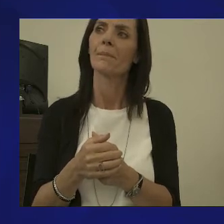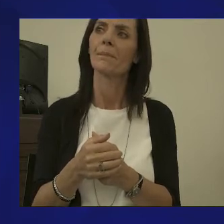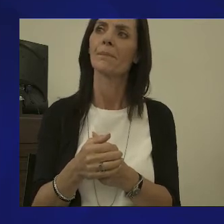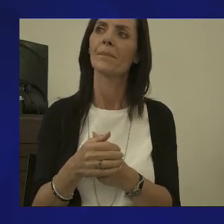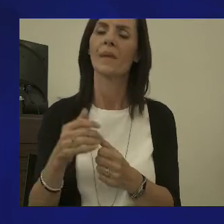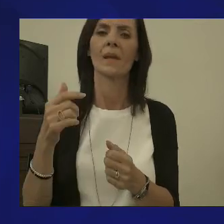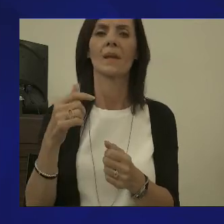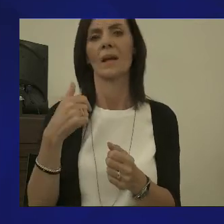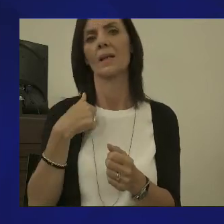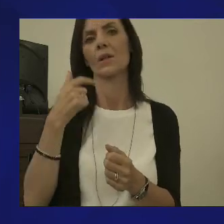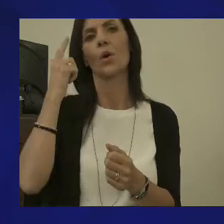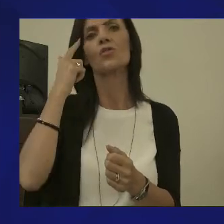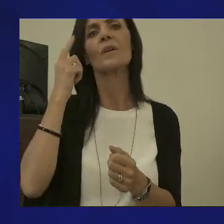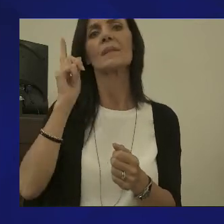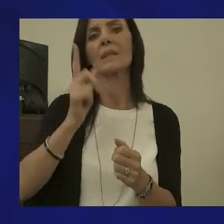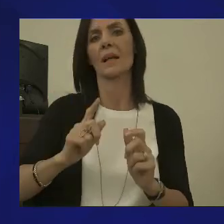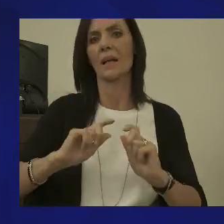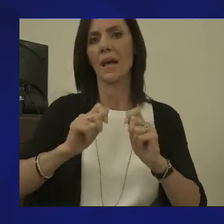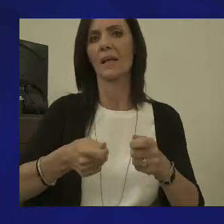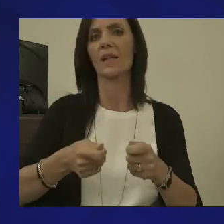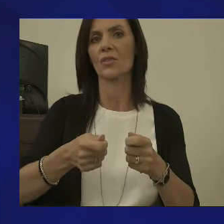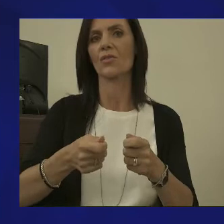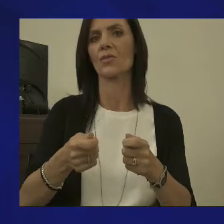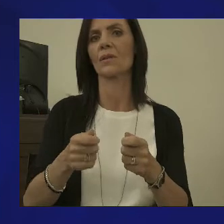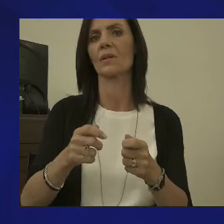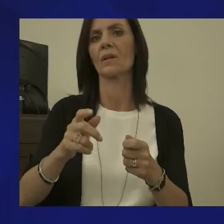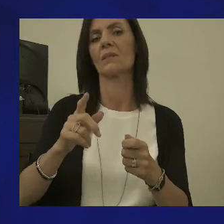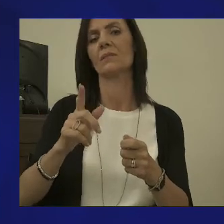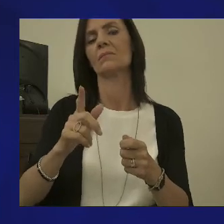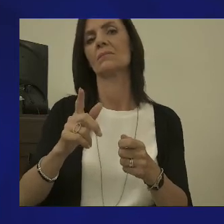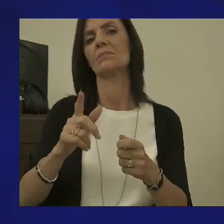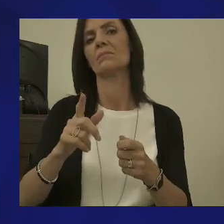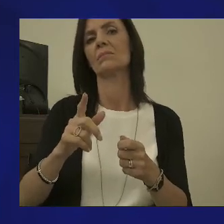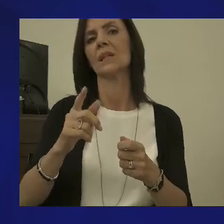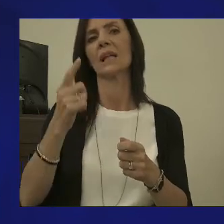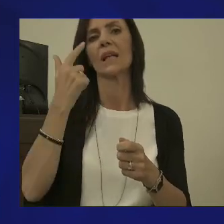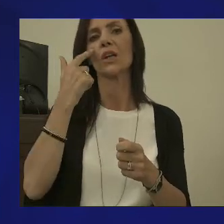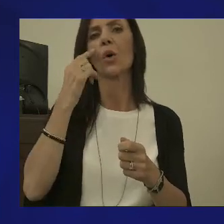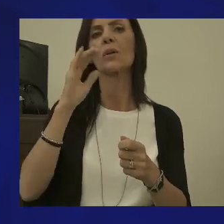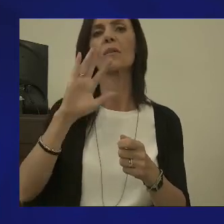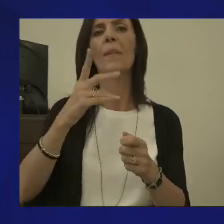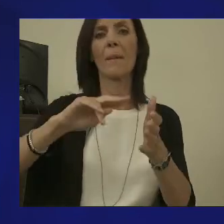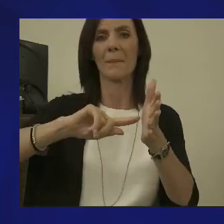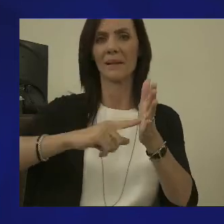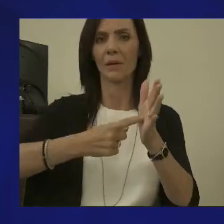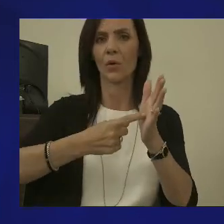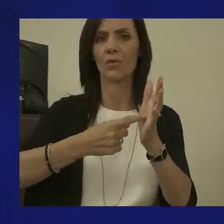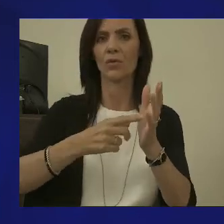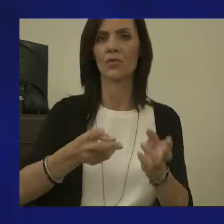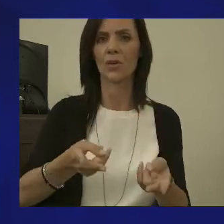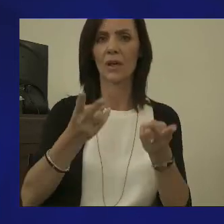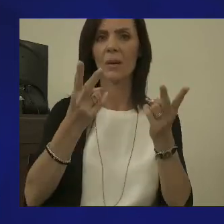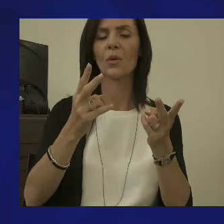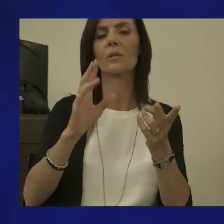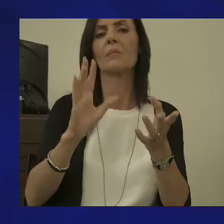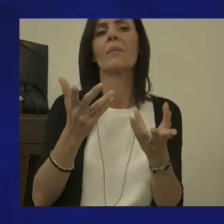להפריע. אני חושב, אנחנו חושבים שצריך להרגיש את ה... לעשות קודם כל, שוב, לראות מה הטבעות שקיימות, מה